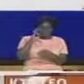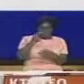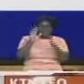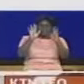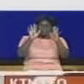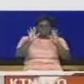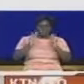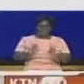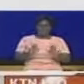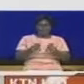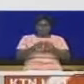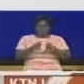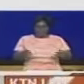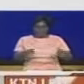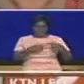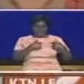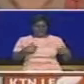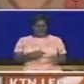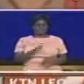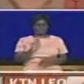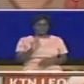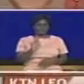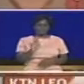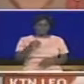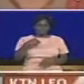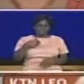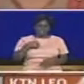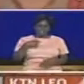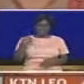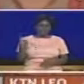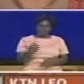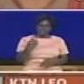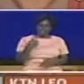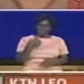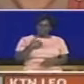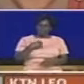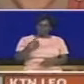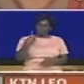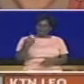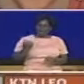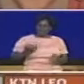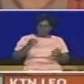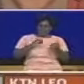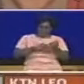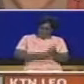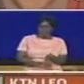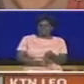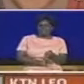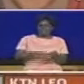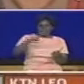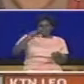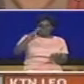and permanently in your heart, that I have only one dear wife, Lucy, who's